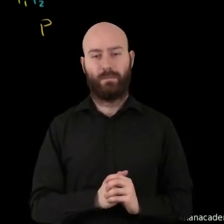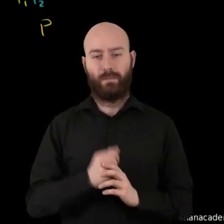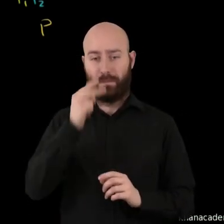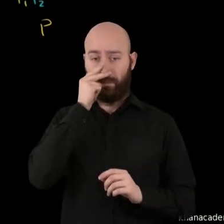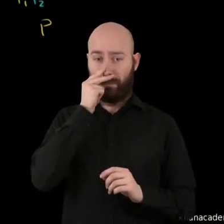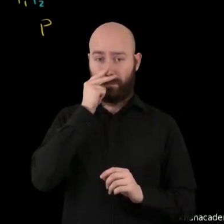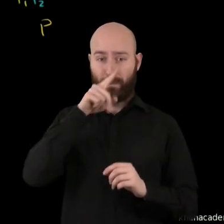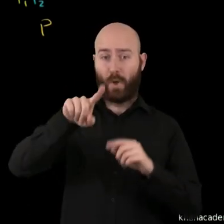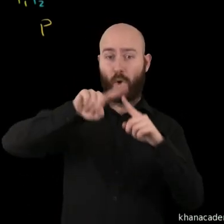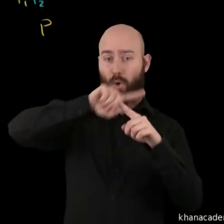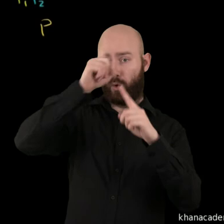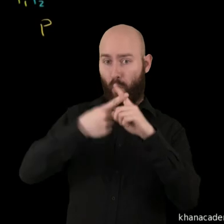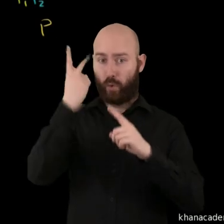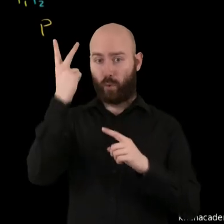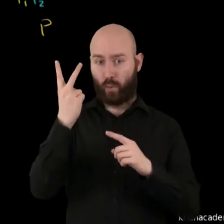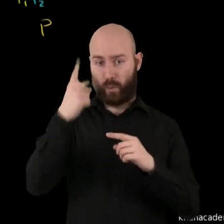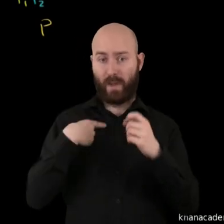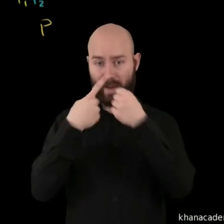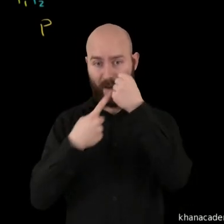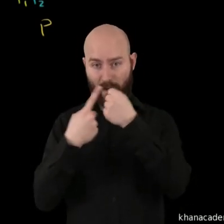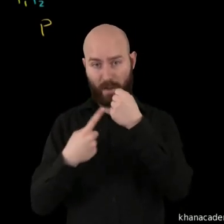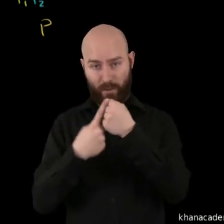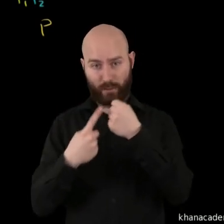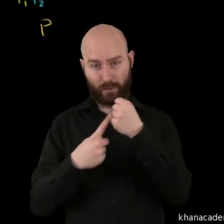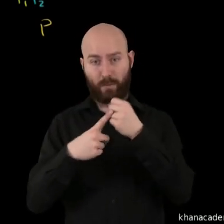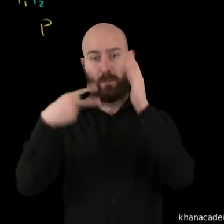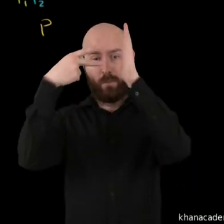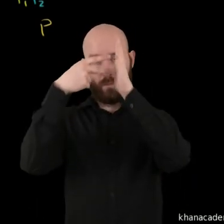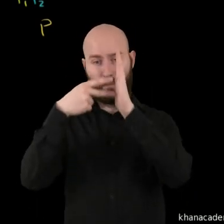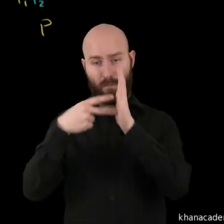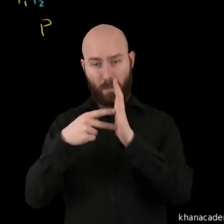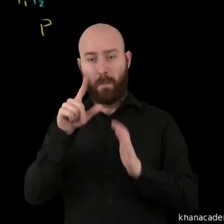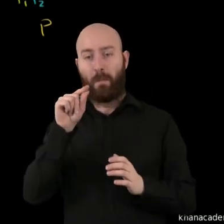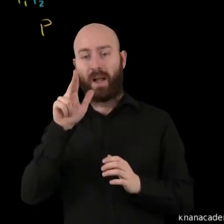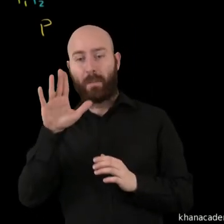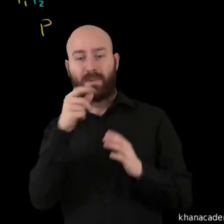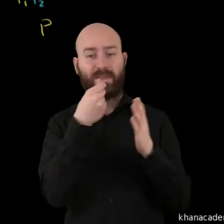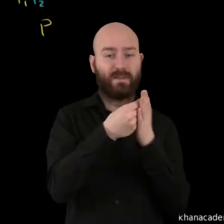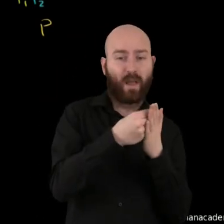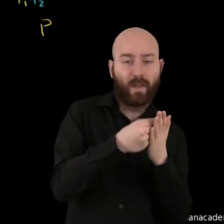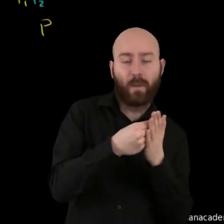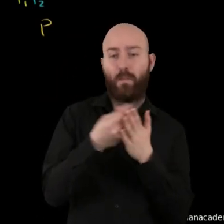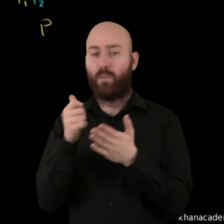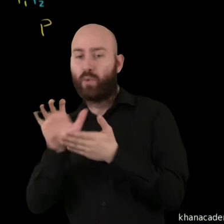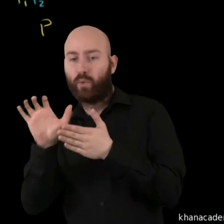Właśnie te. Ilość z roku drugiego wyliczymy, dzieląc PKB przez cenę.